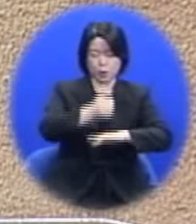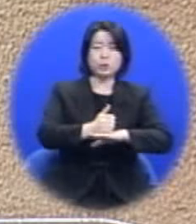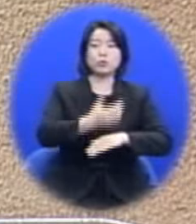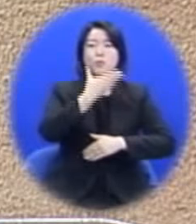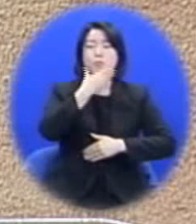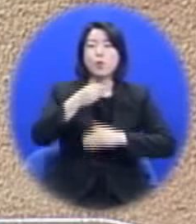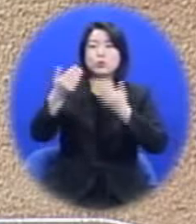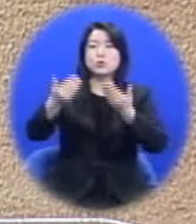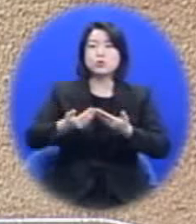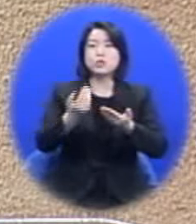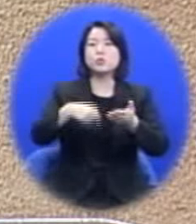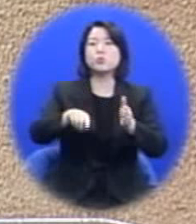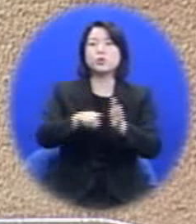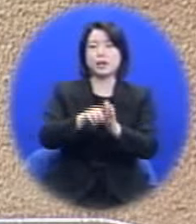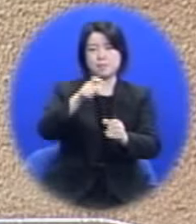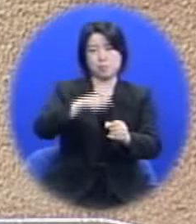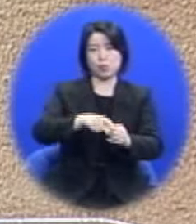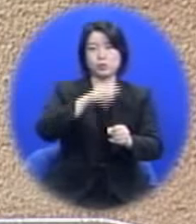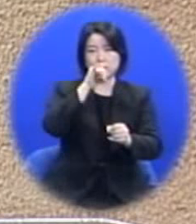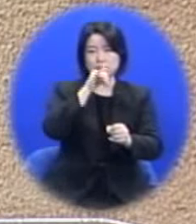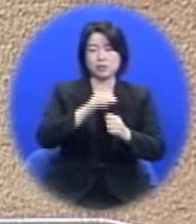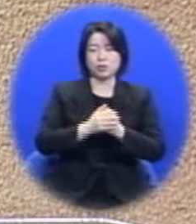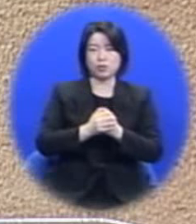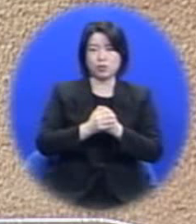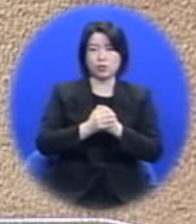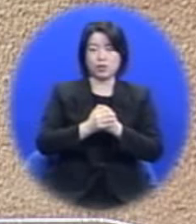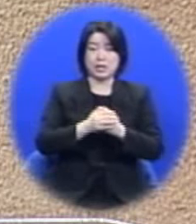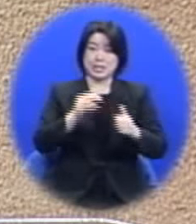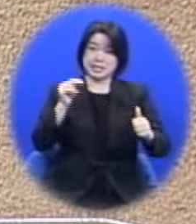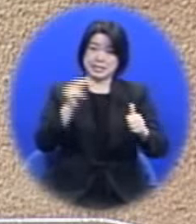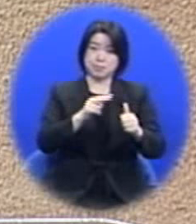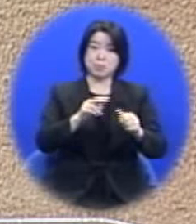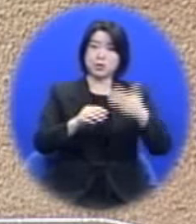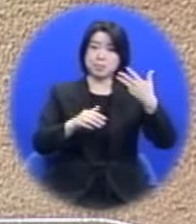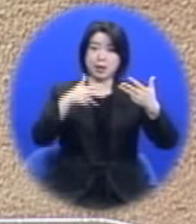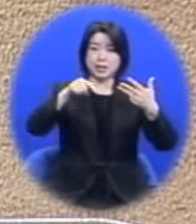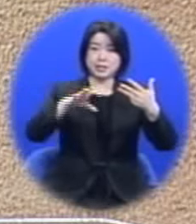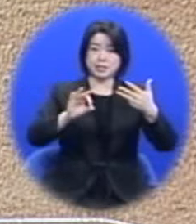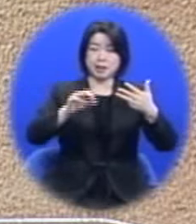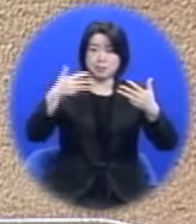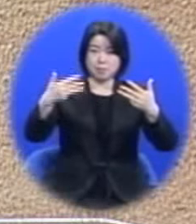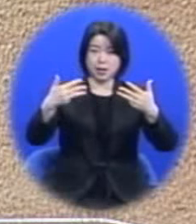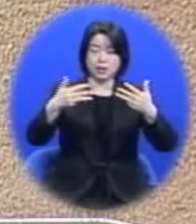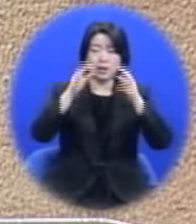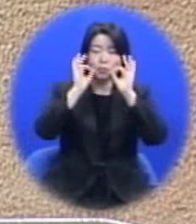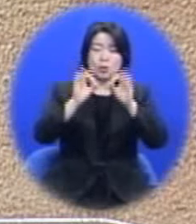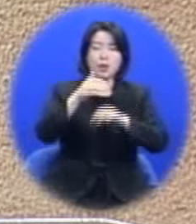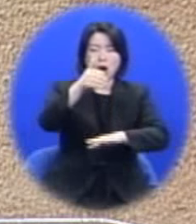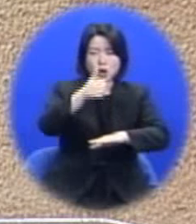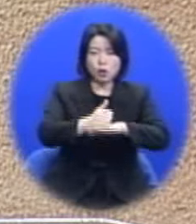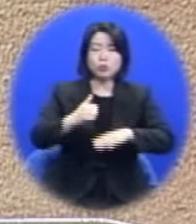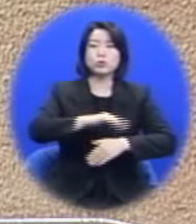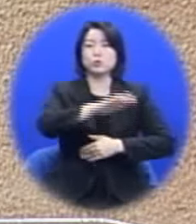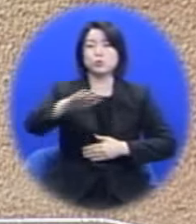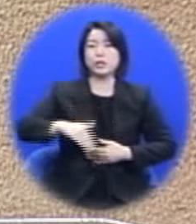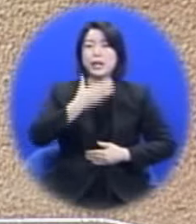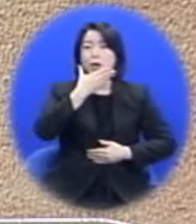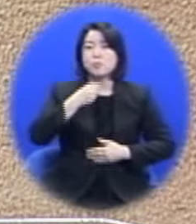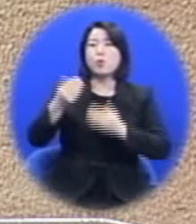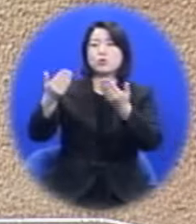하심이라고. 신명기 8장 16절에 보면 결국은 우리에게 복을 주려고